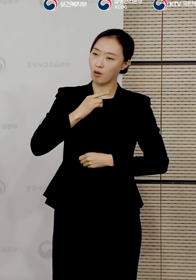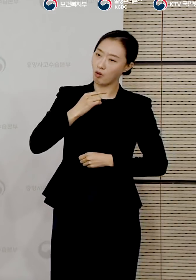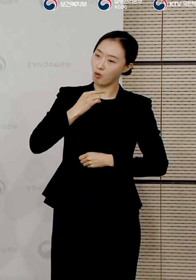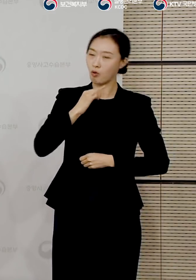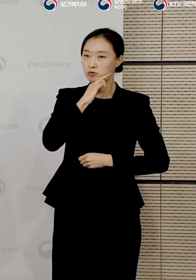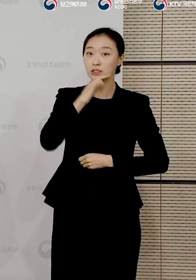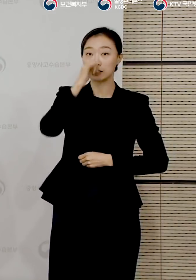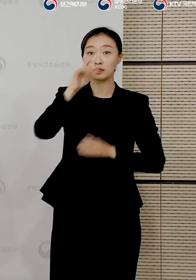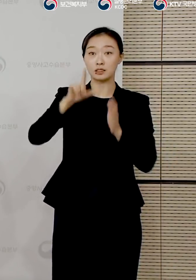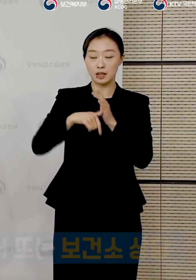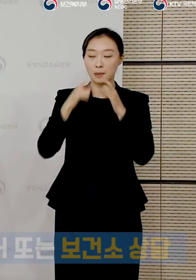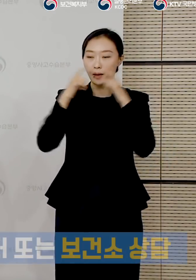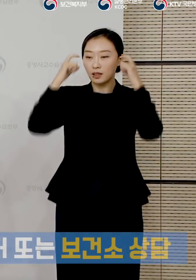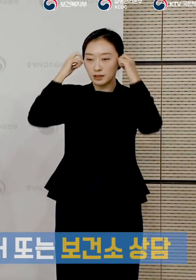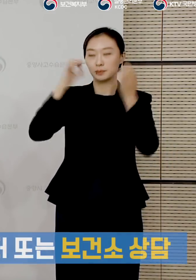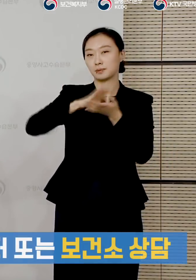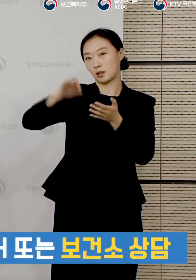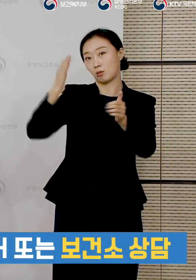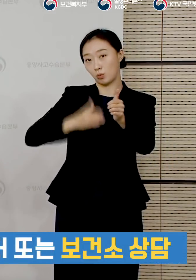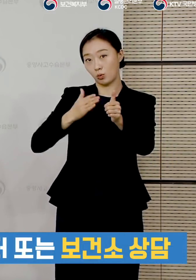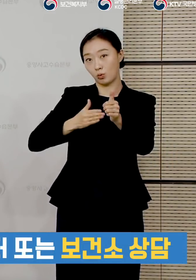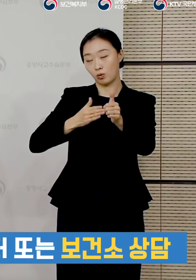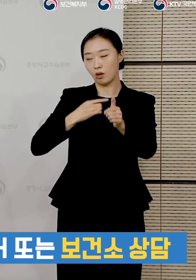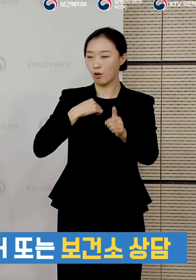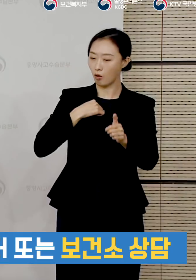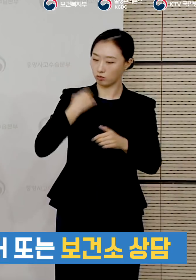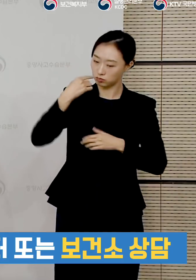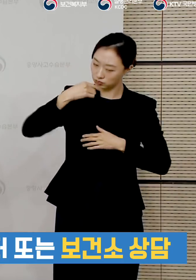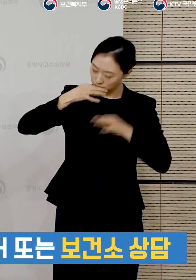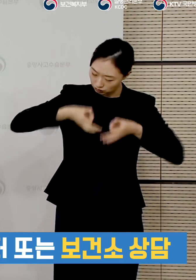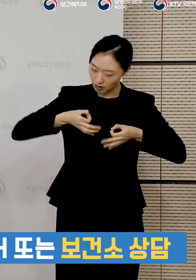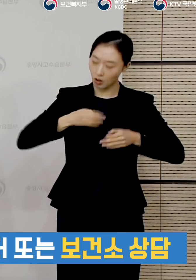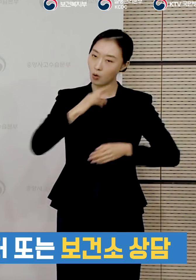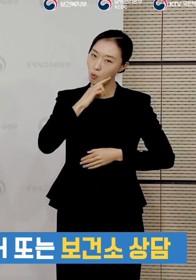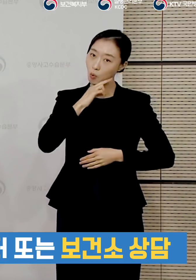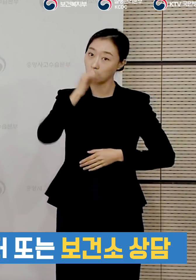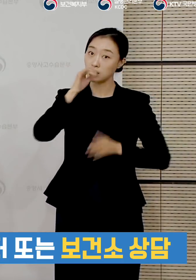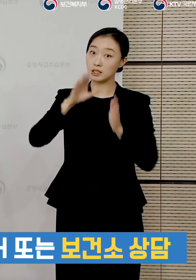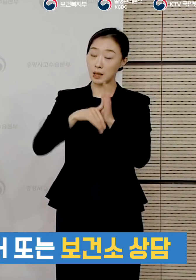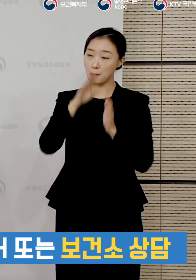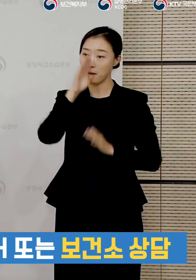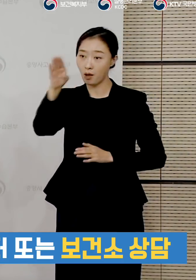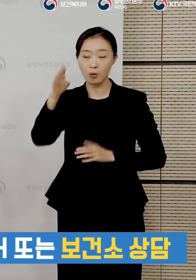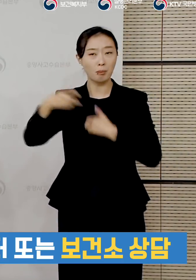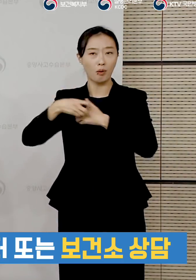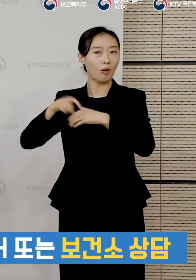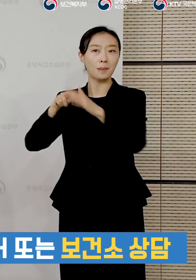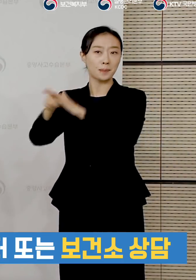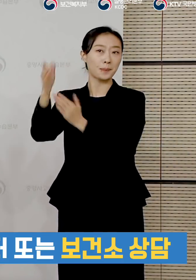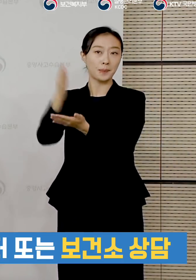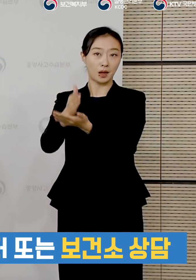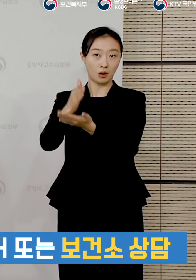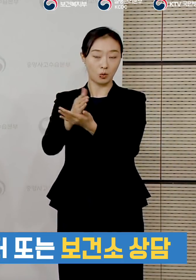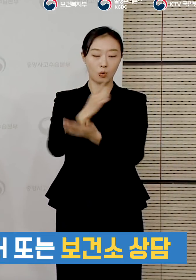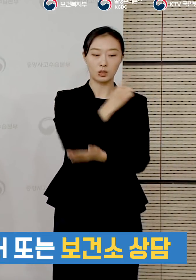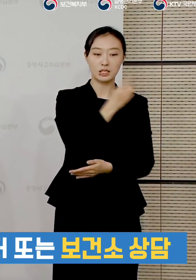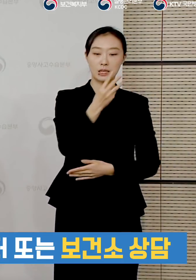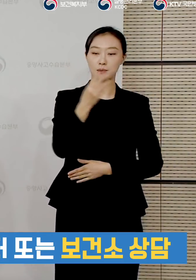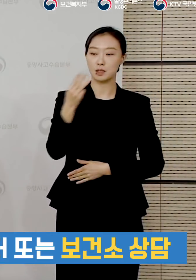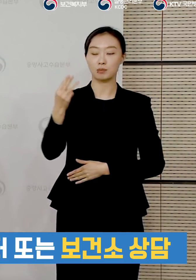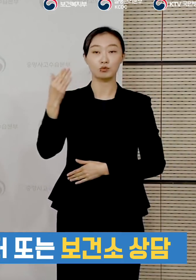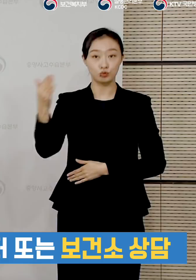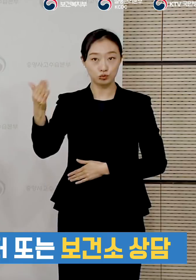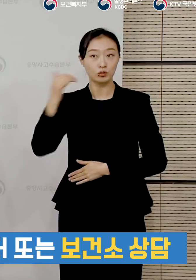마스크를 착용하십시오. 코로나19가 의심되는 경우 병원을 바로 가지 말고 1339 콜센터나 보건소에 먼저